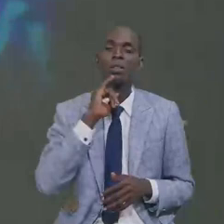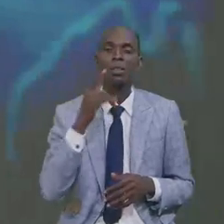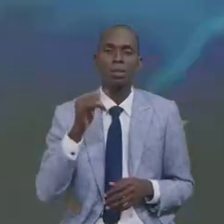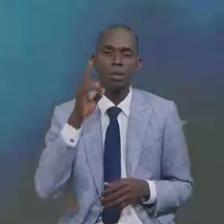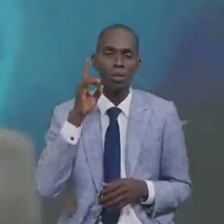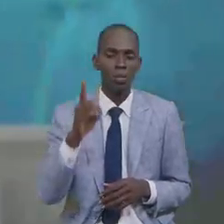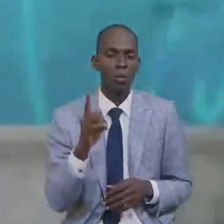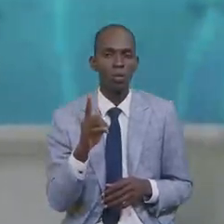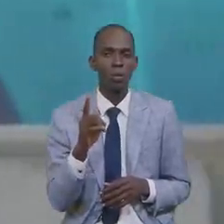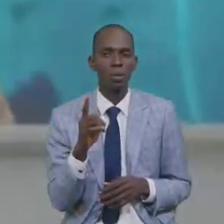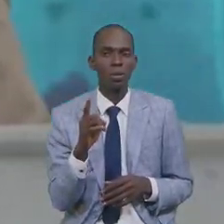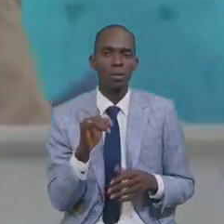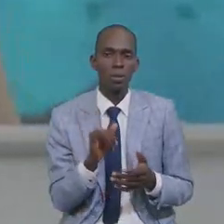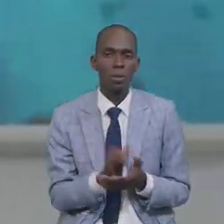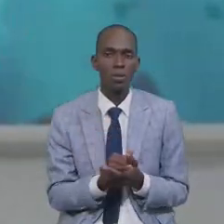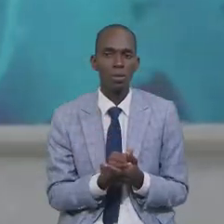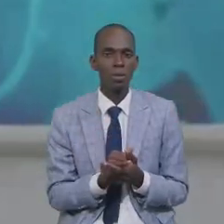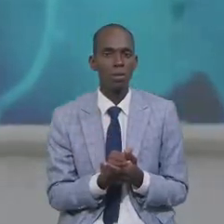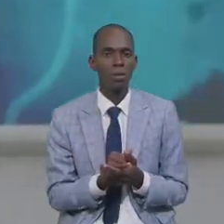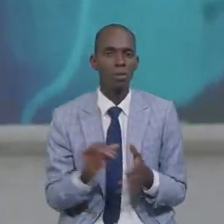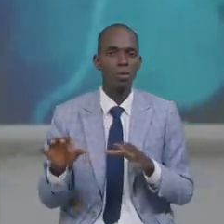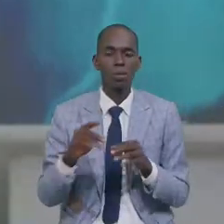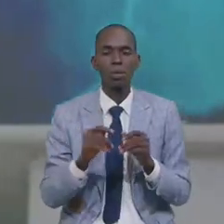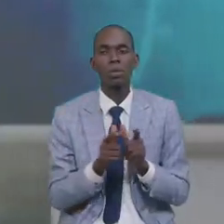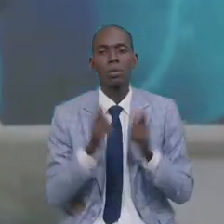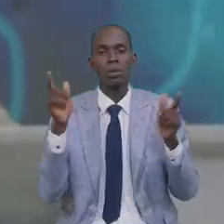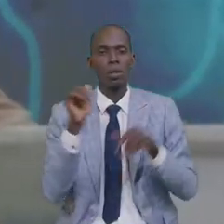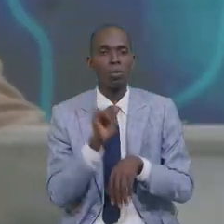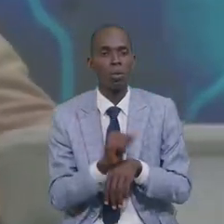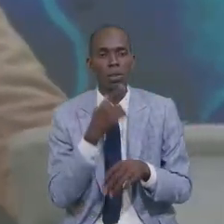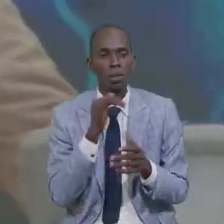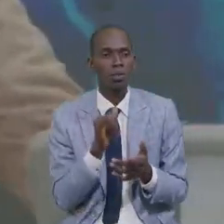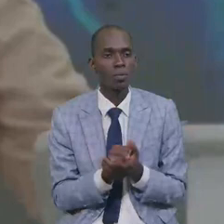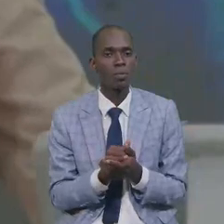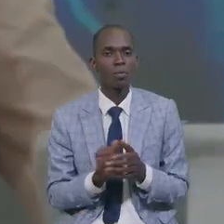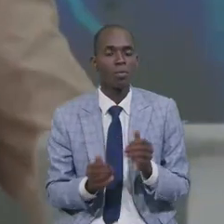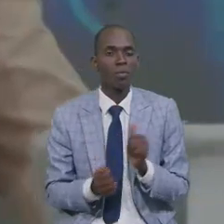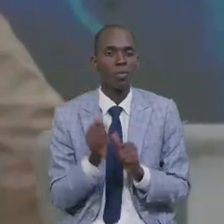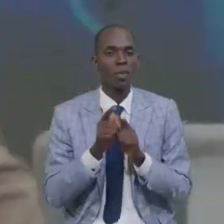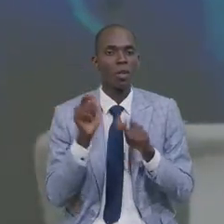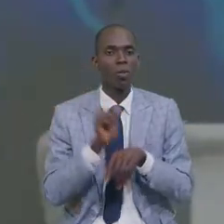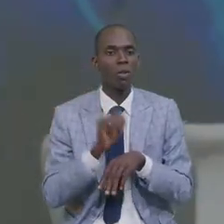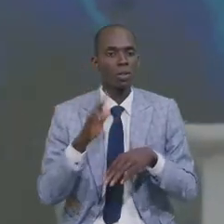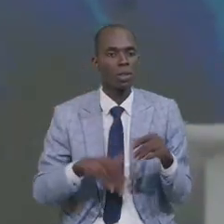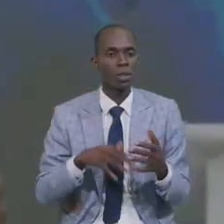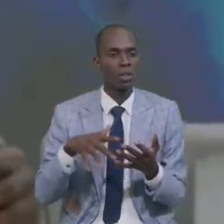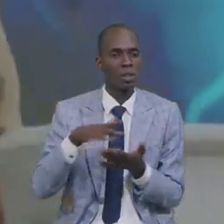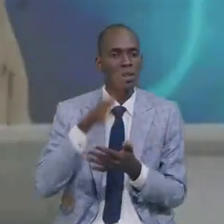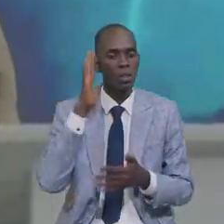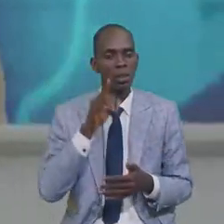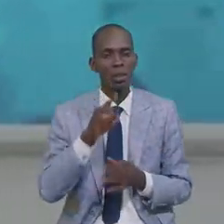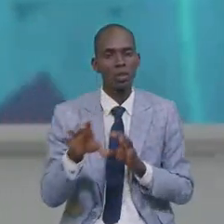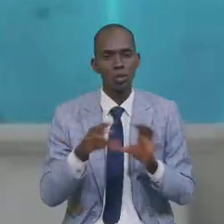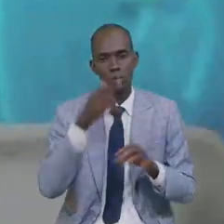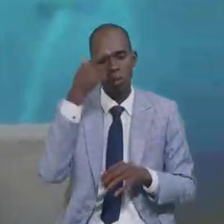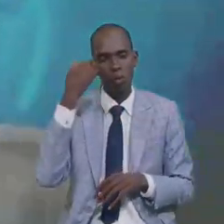qui vit en toi, vivant en toi, qui fait les plus grandes œuvres. Ça pourrait être dit. Il fera de plus grandes